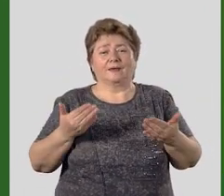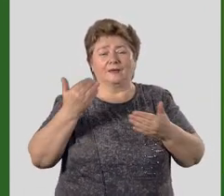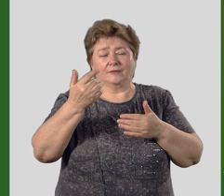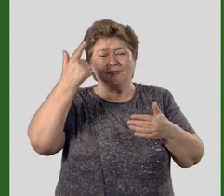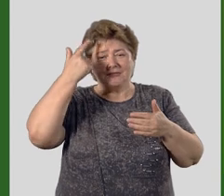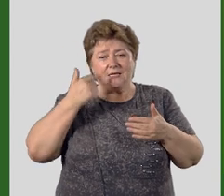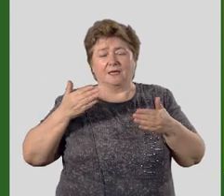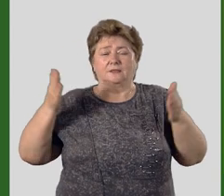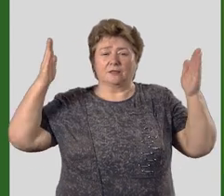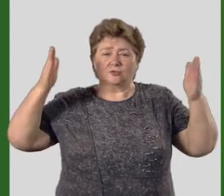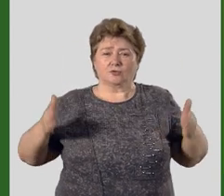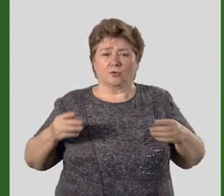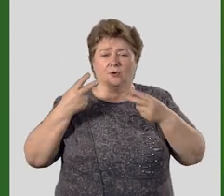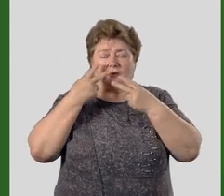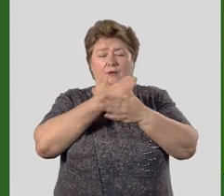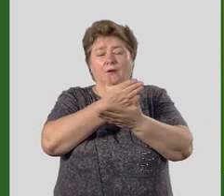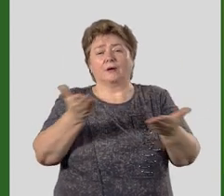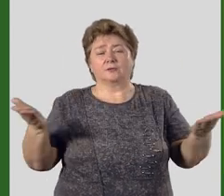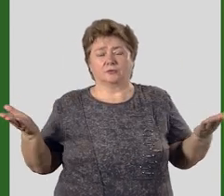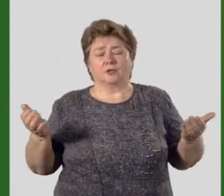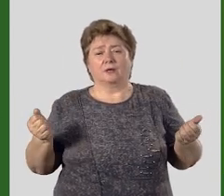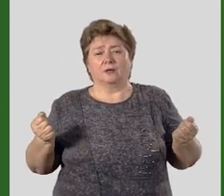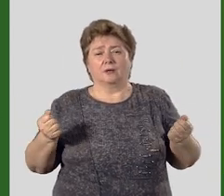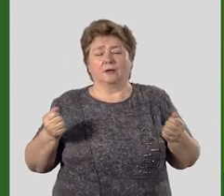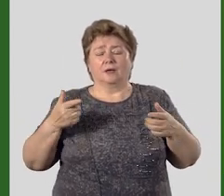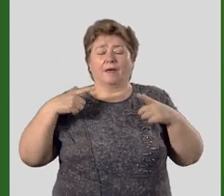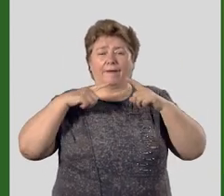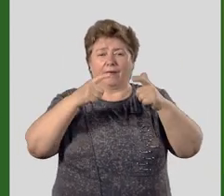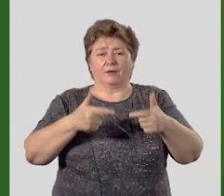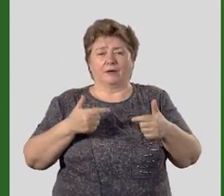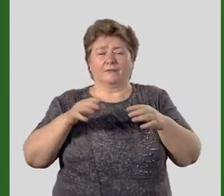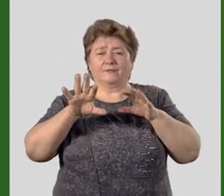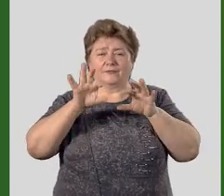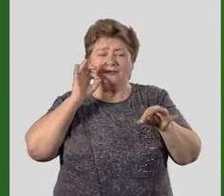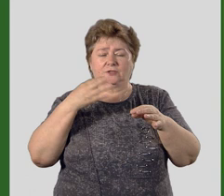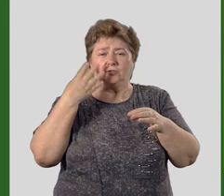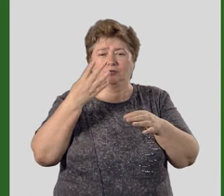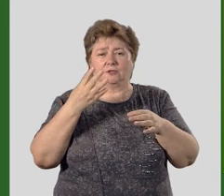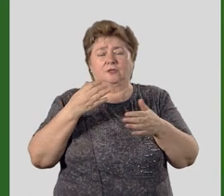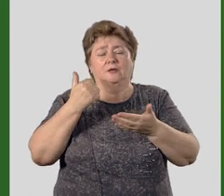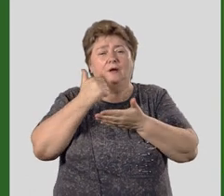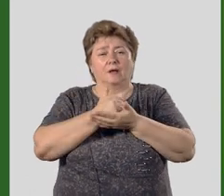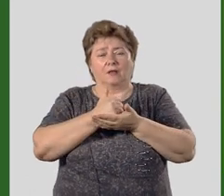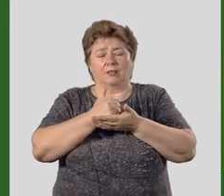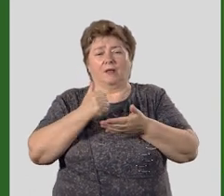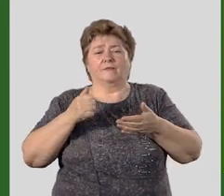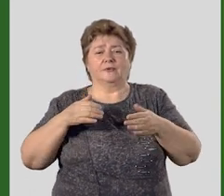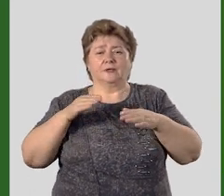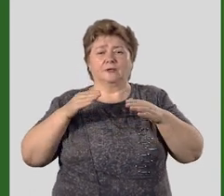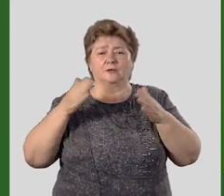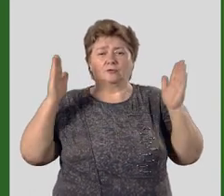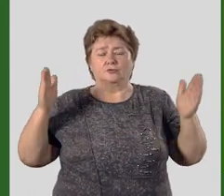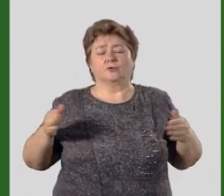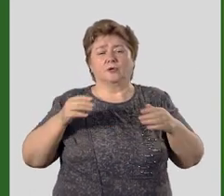вы знаете стороны горизонта? В географии выделяют 4 основных сторон